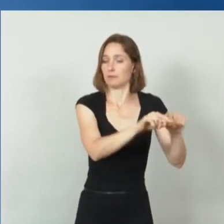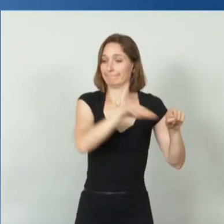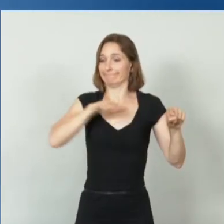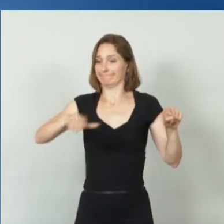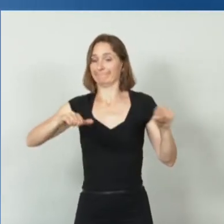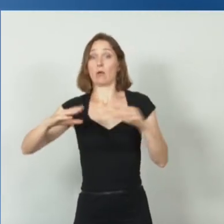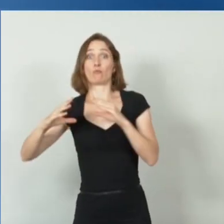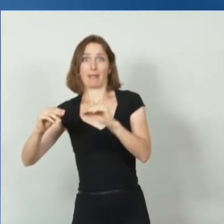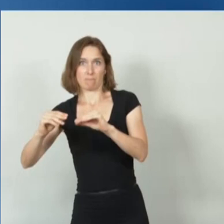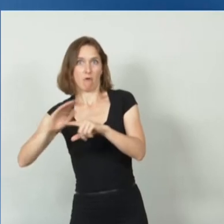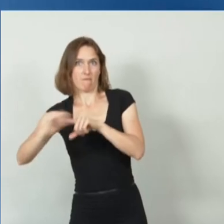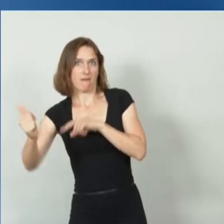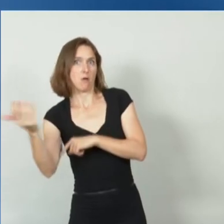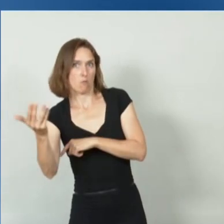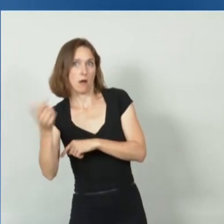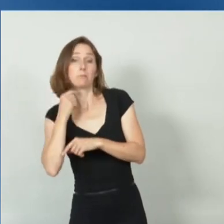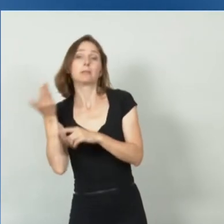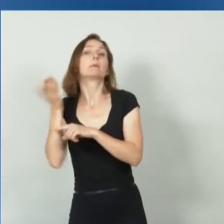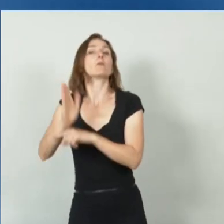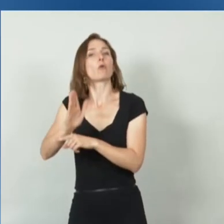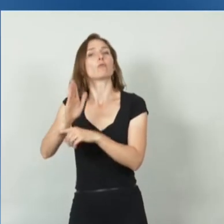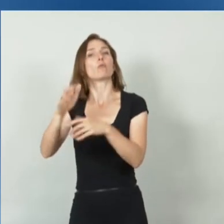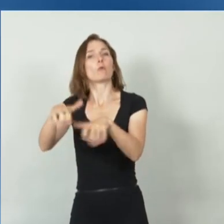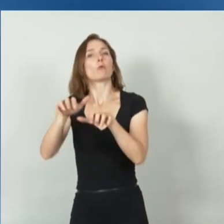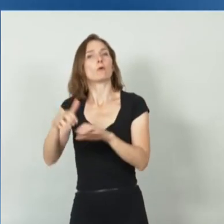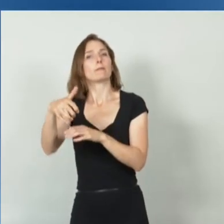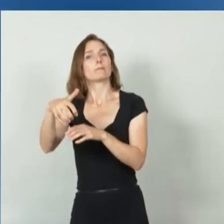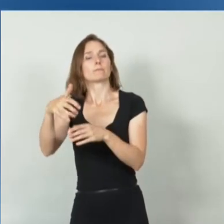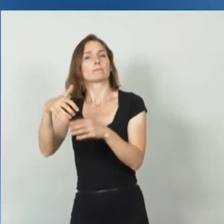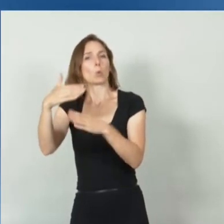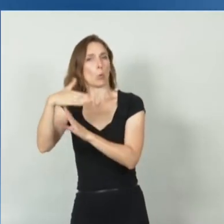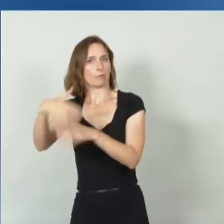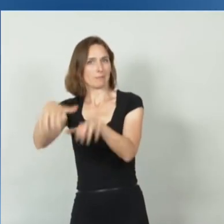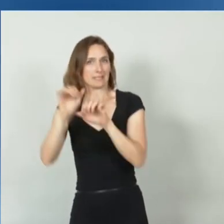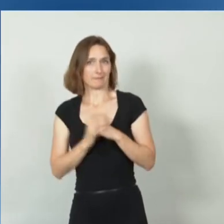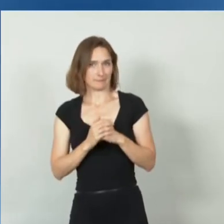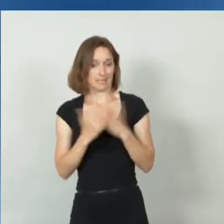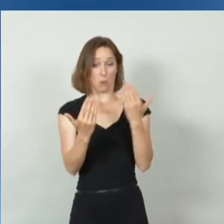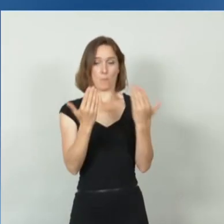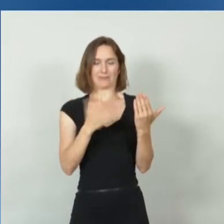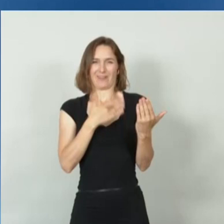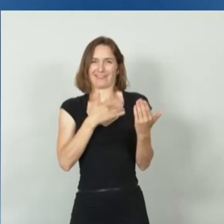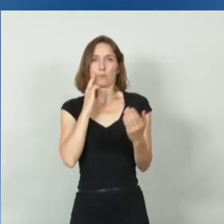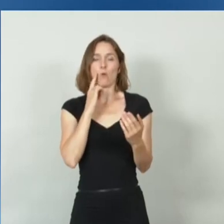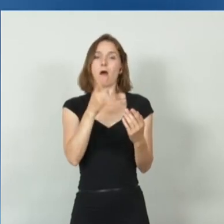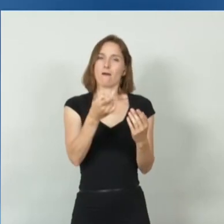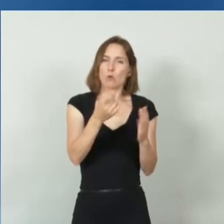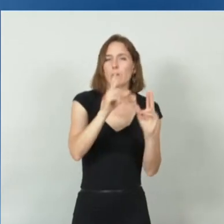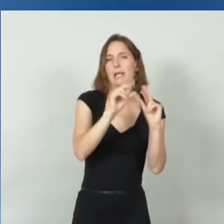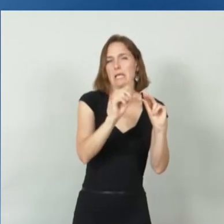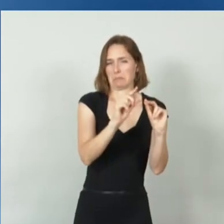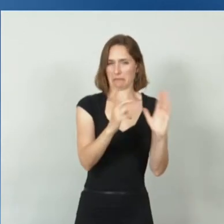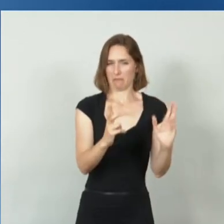donc le compte administratif ce point est important parce que vous avez basé votre argumentaire en faveur de l'augmentation de la taxe foncière de plus